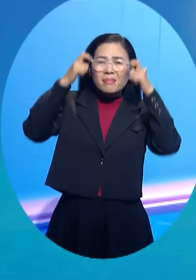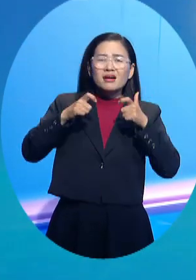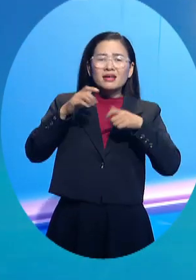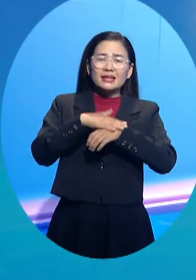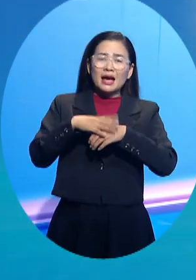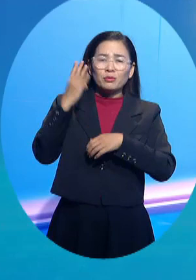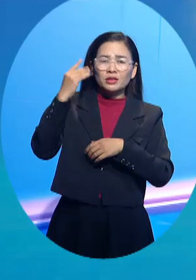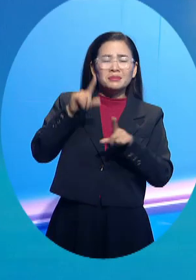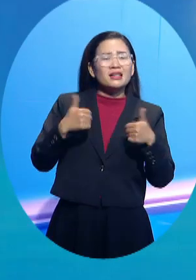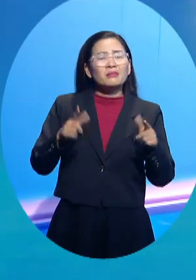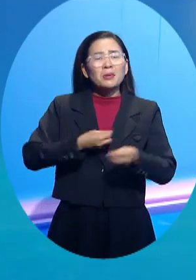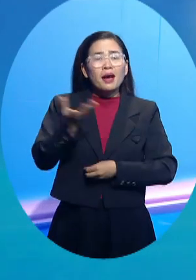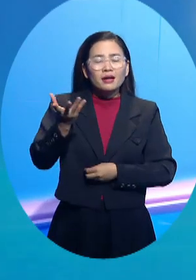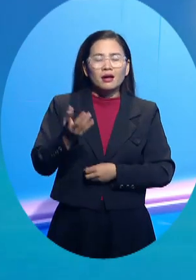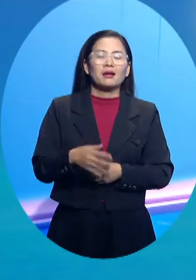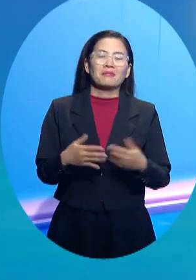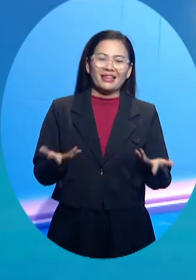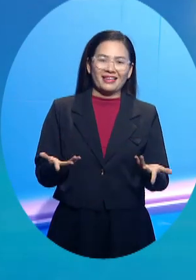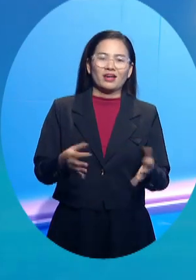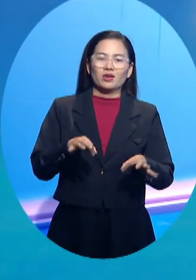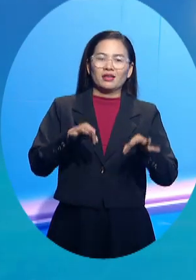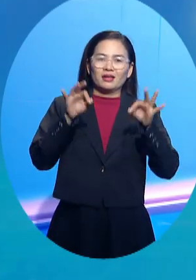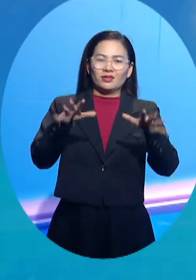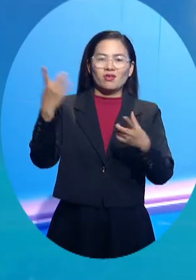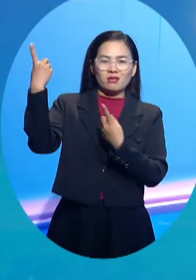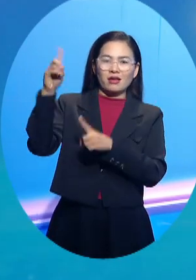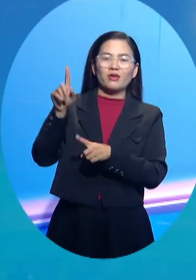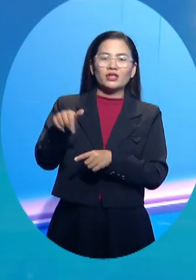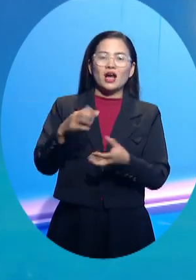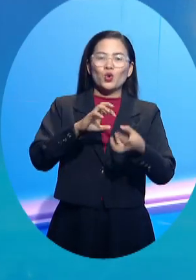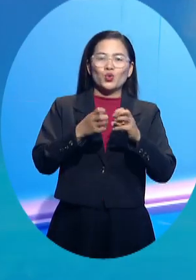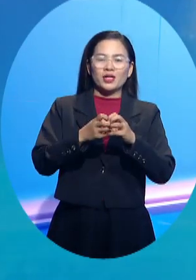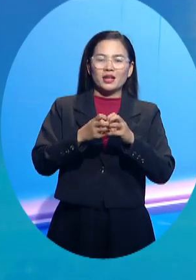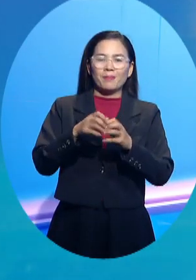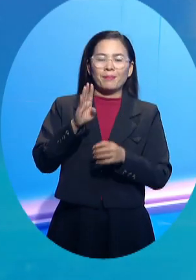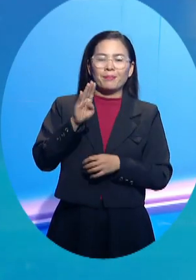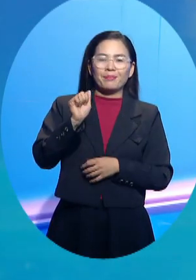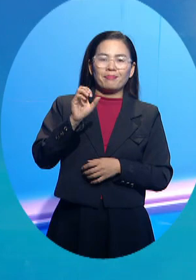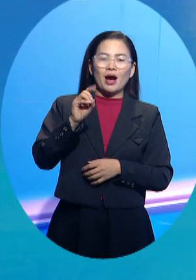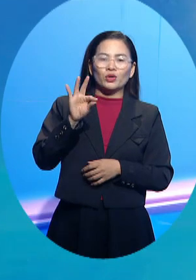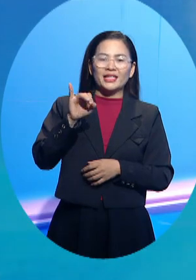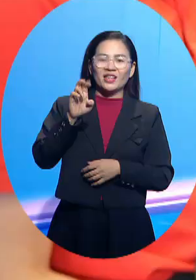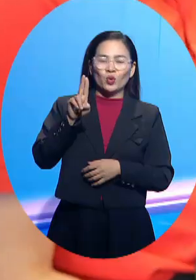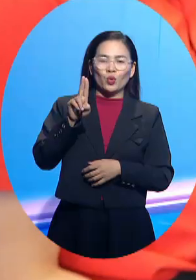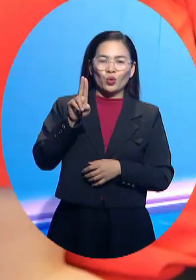phương. Thế nhưng loại bưởi da xanh này đã đến được thị trường thế giới nhờ có doanh nghiệp bao tiêu sản phẩm.